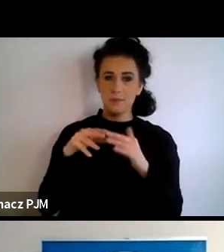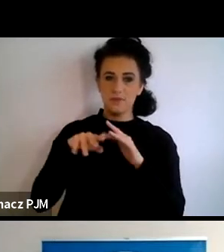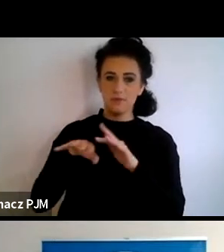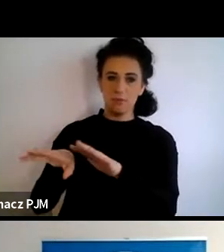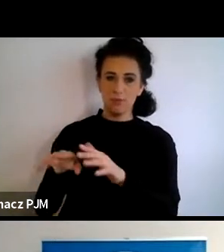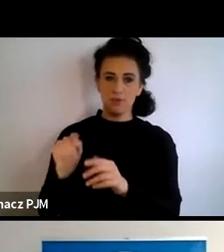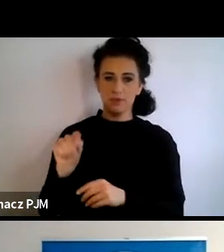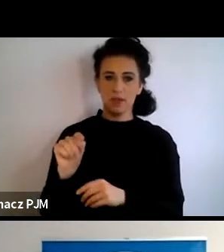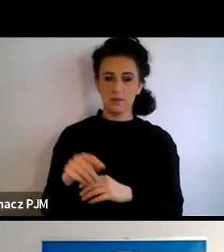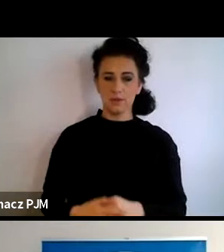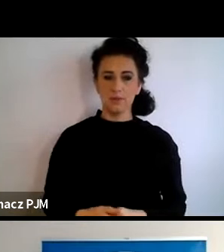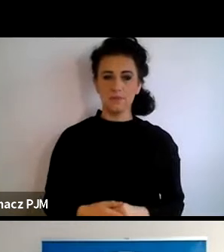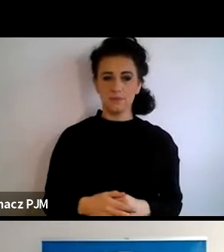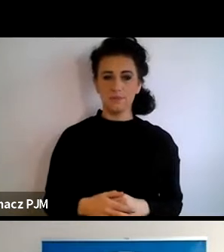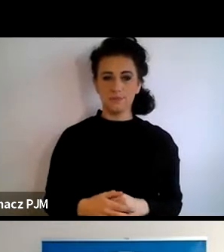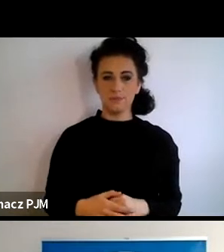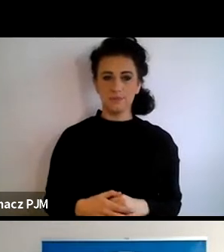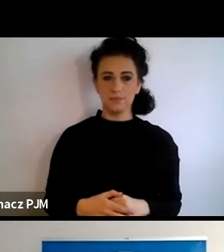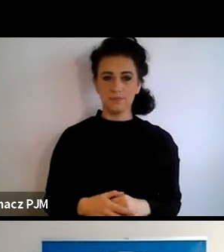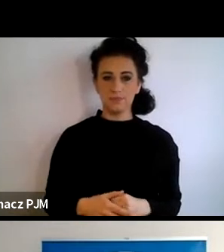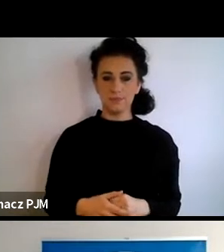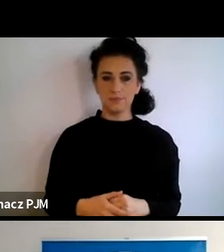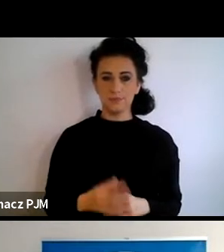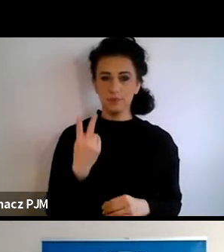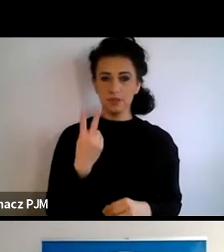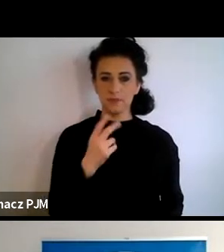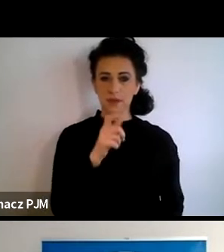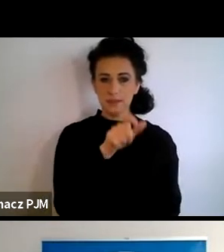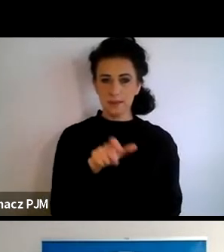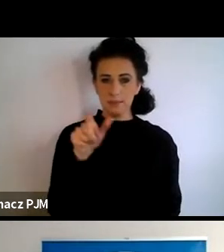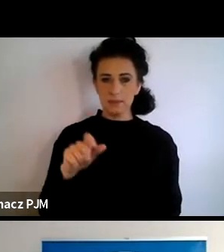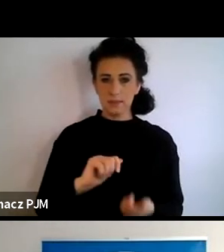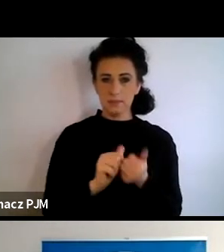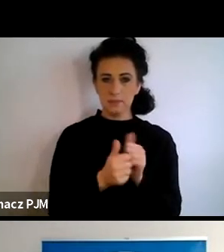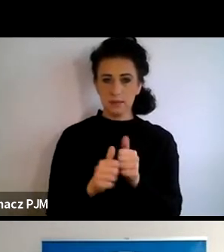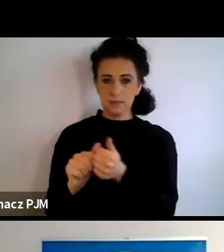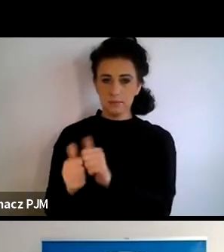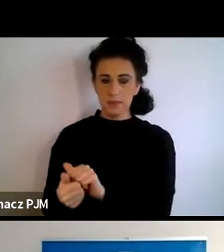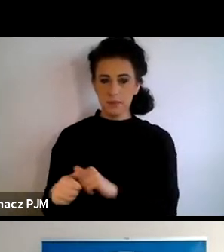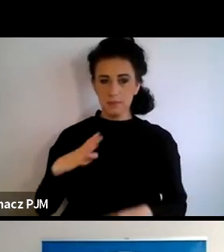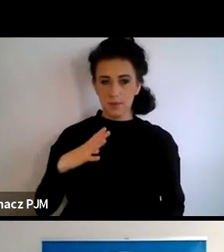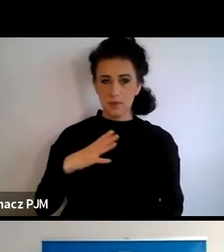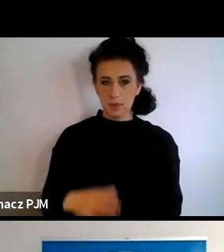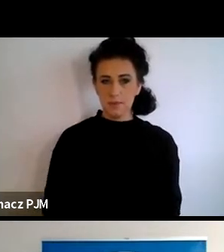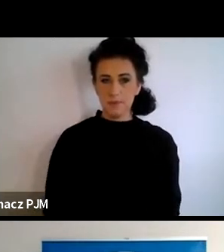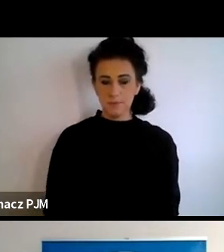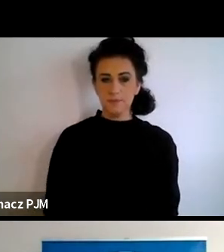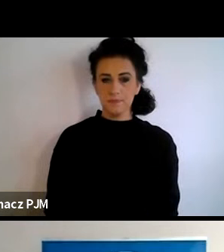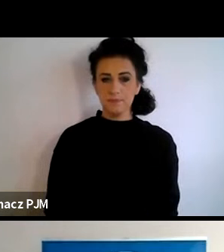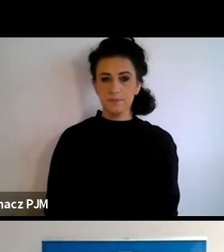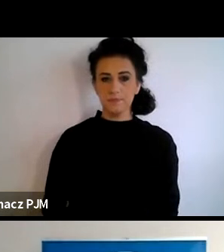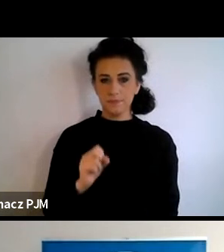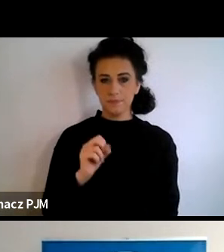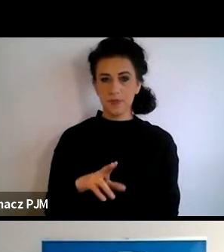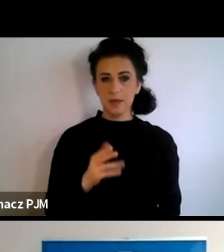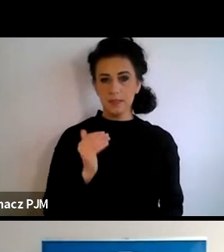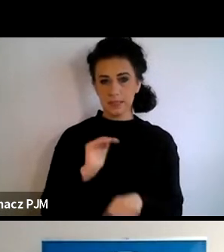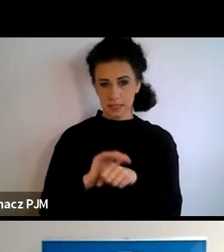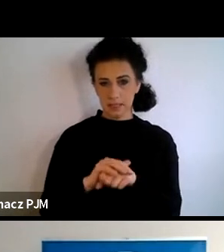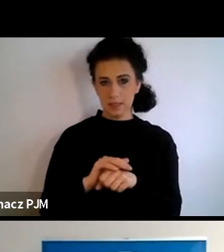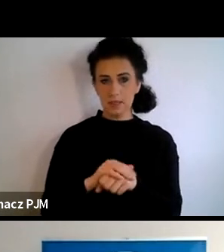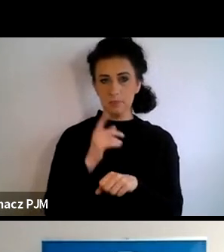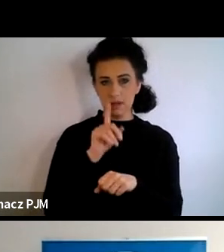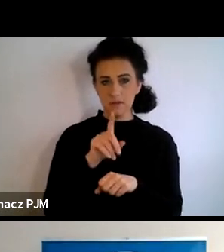Także my już na uczelni w przeciągu dwóch semestrów zmienialiśmy właśnie tę platformę. Zgadza się, ale na przykład gdyby